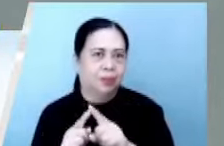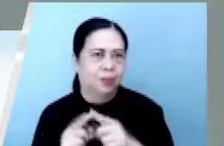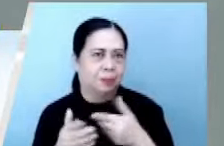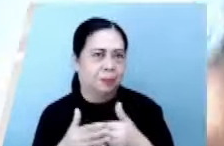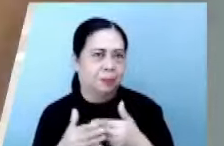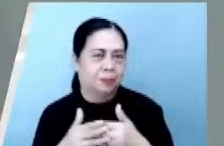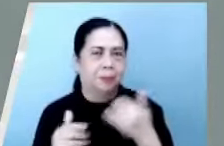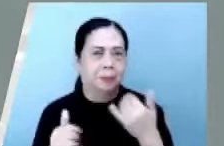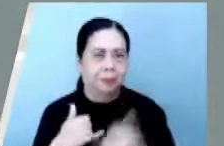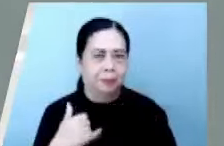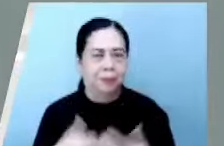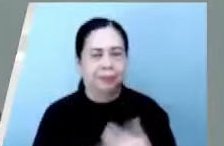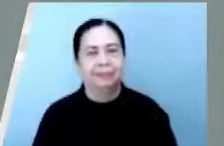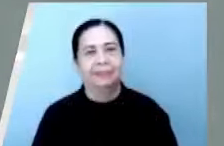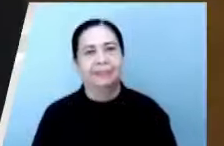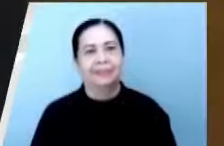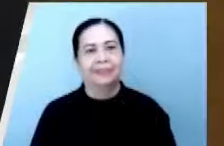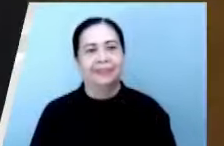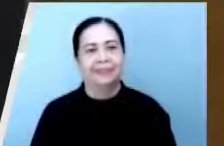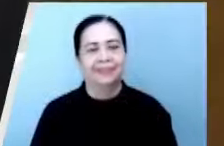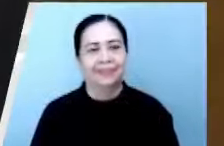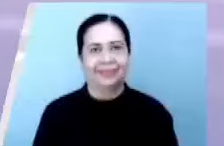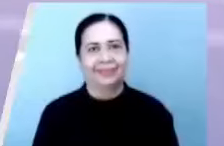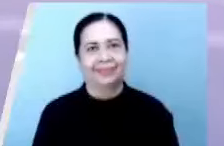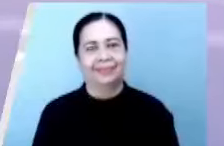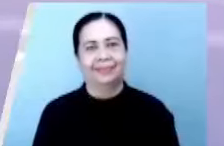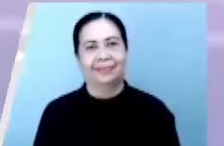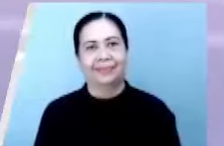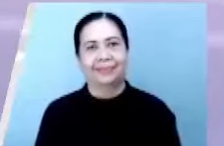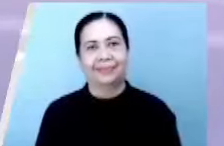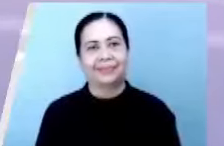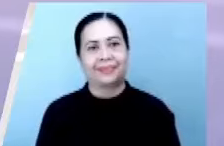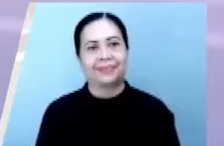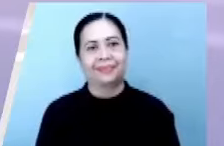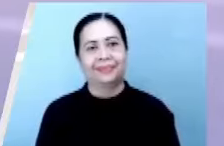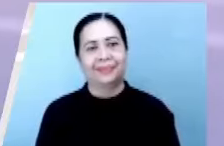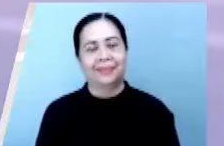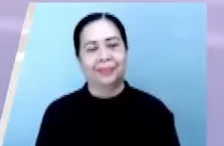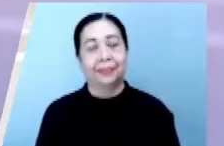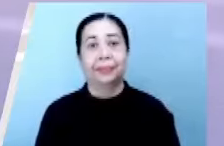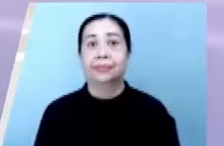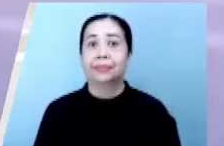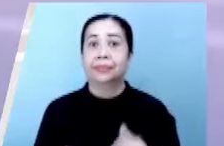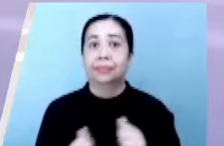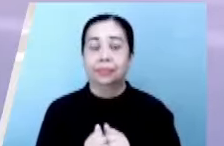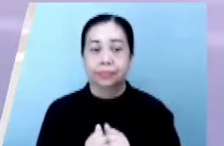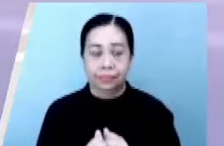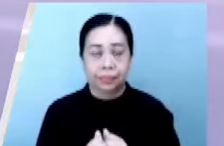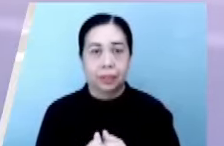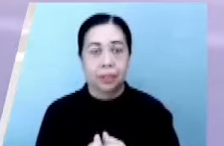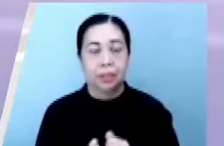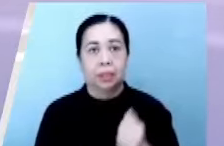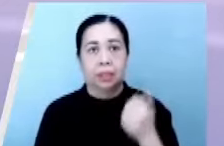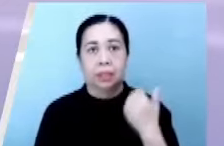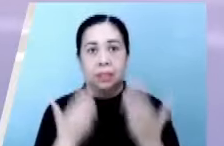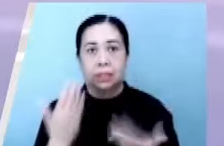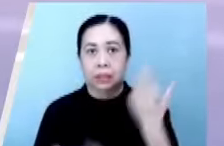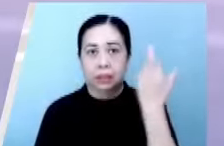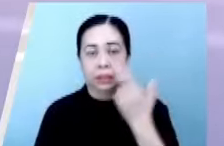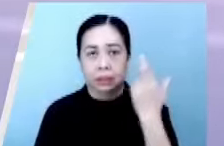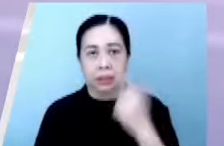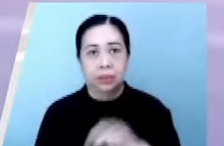Nelson Canlas, updated sa Showbiz Happenings. Kasama sa leading cause of death sa buong mundo ang silent killer